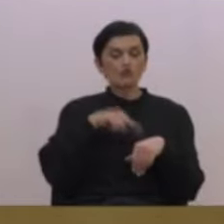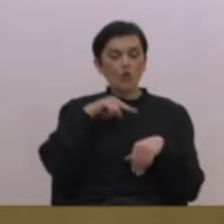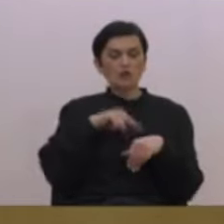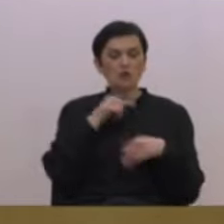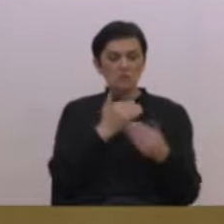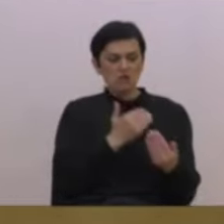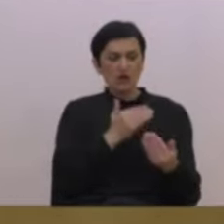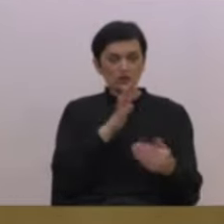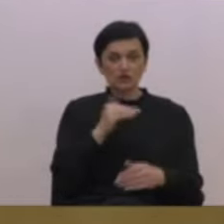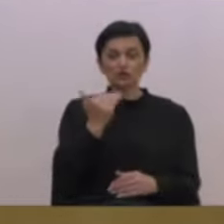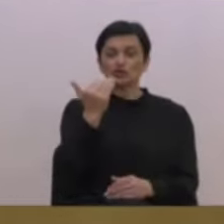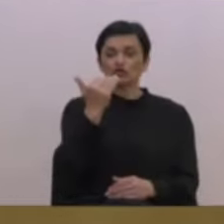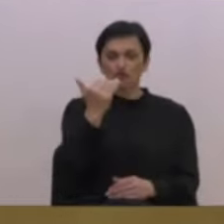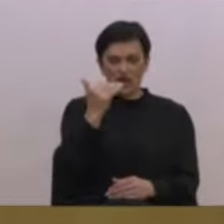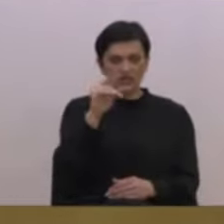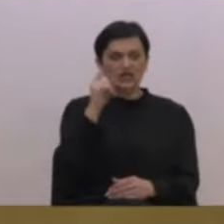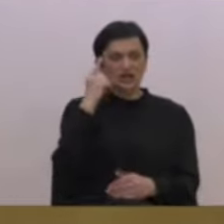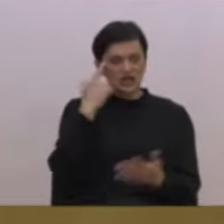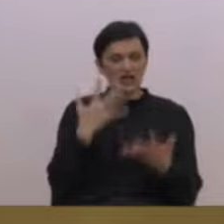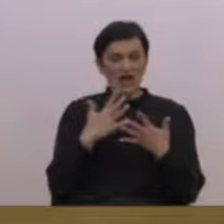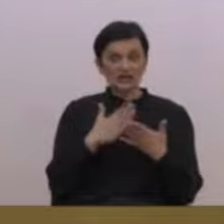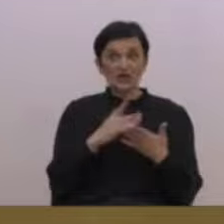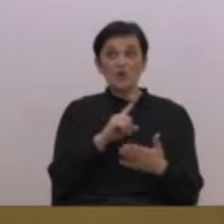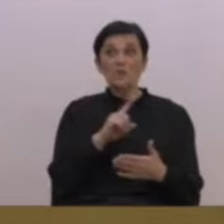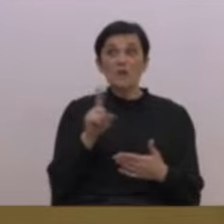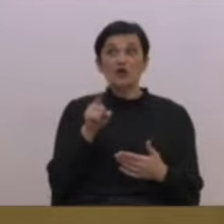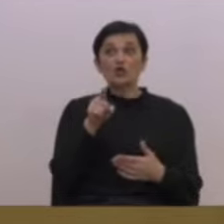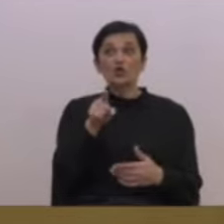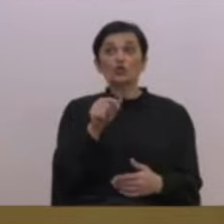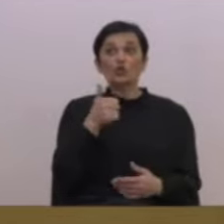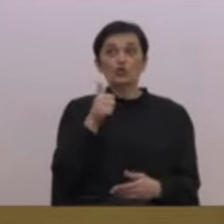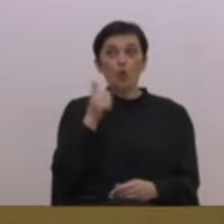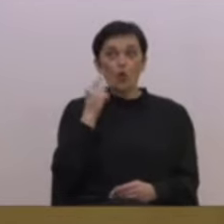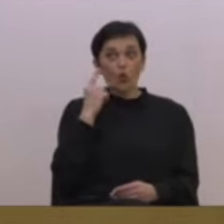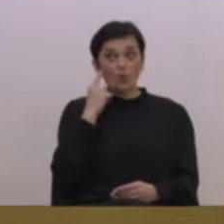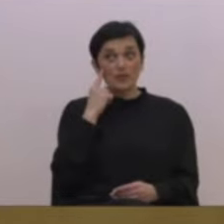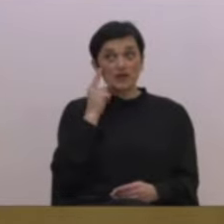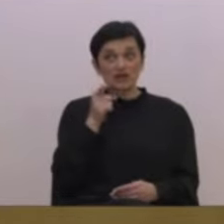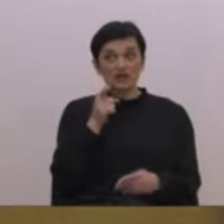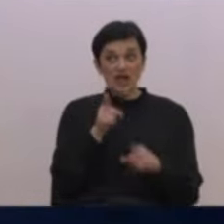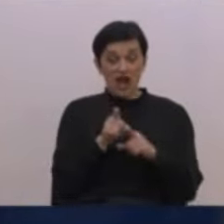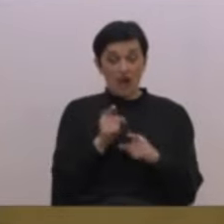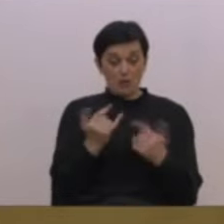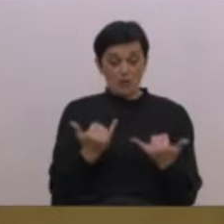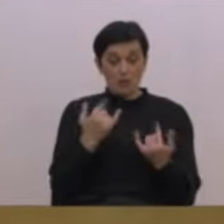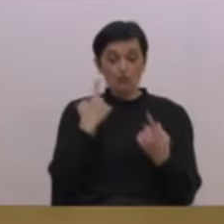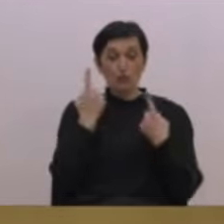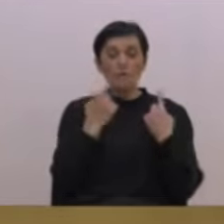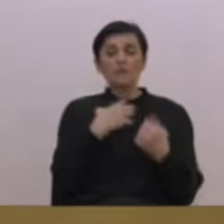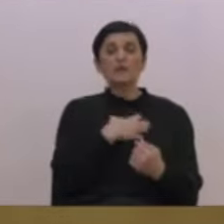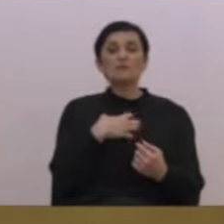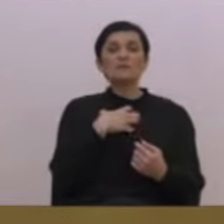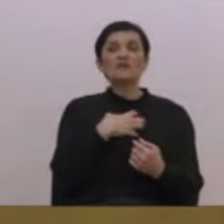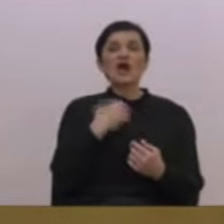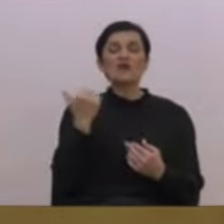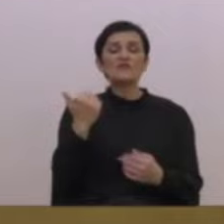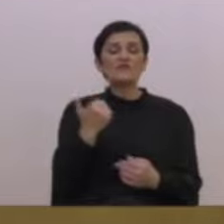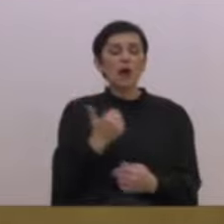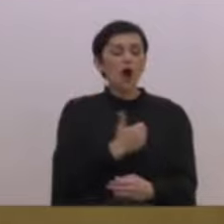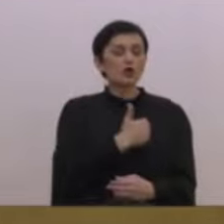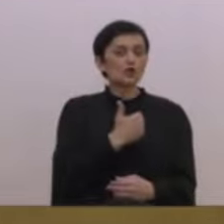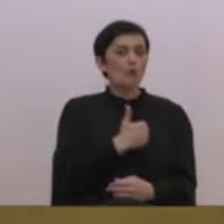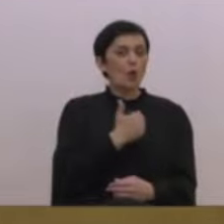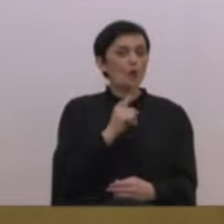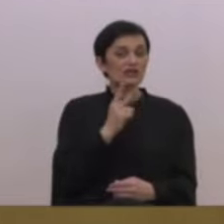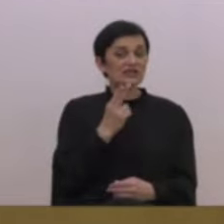მათთვის თორე შენი ამბავი სადაც გასაგებია. მაგრამ შენ როგორ ფიქრობ, აი ამ მოცემულობაში რა იყო მთავარი მათი მოტივატორი,